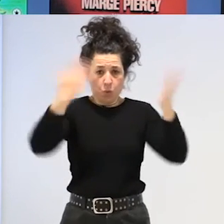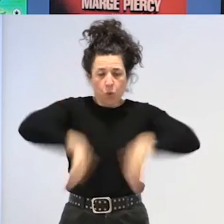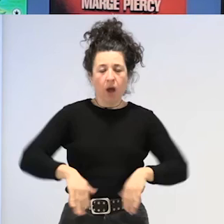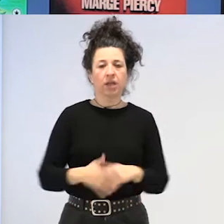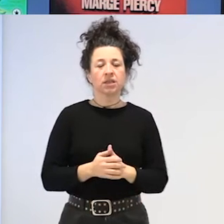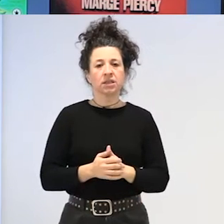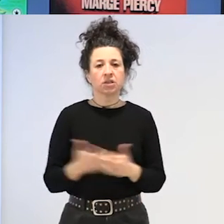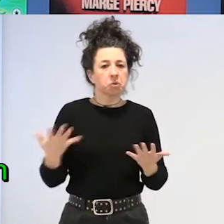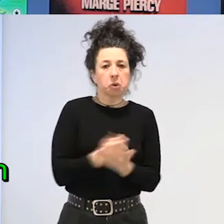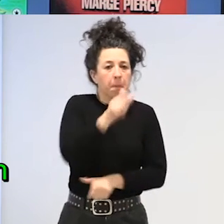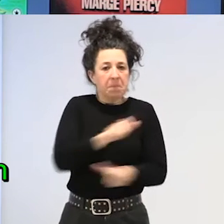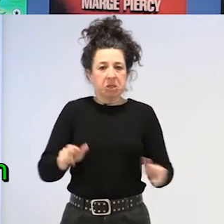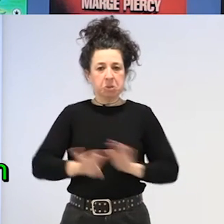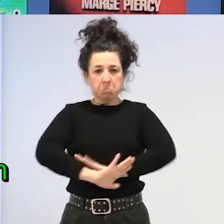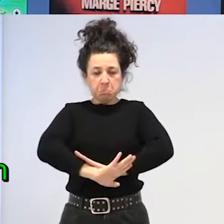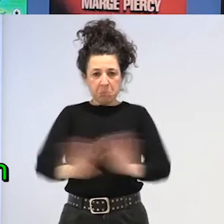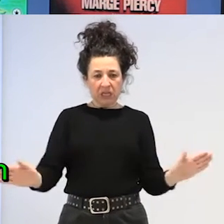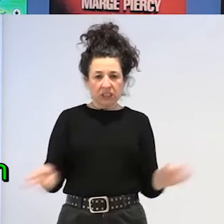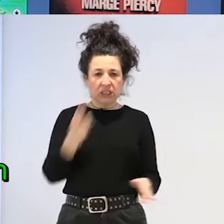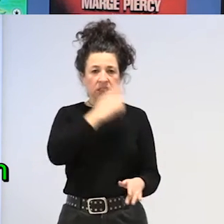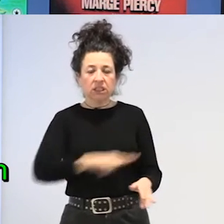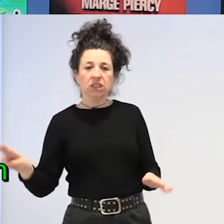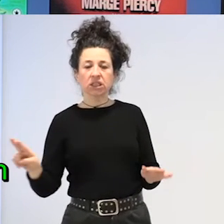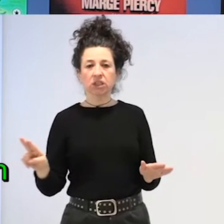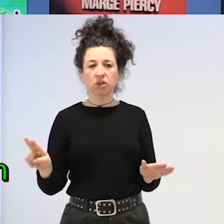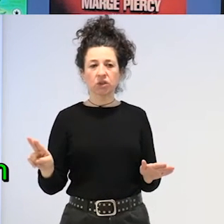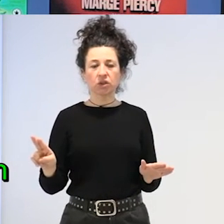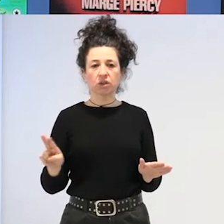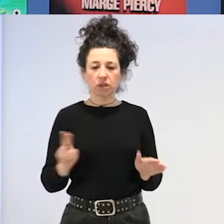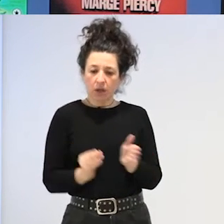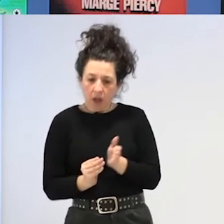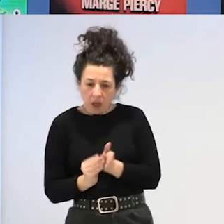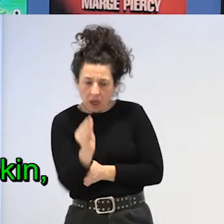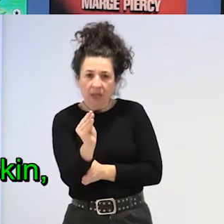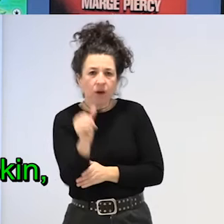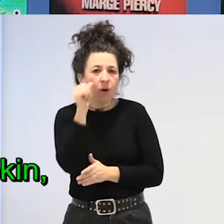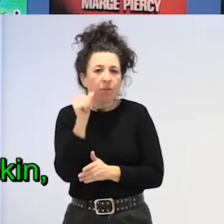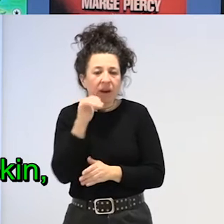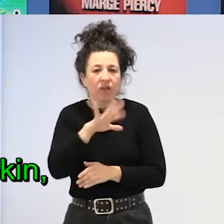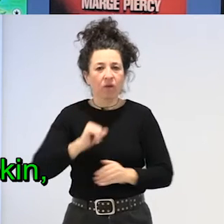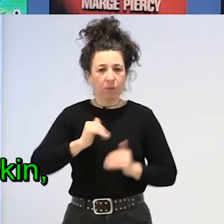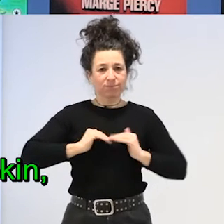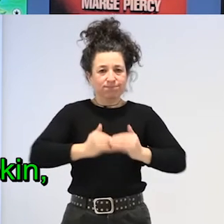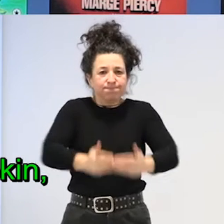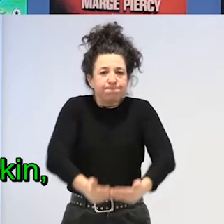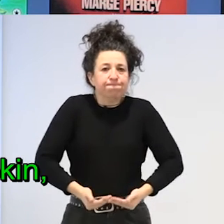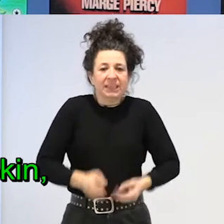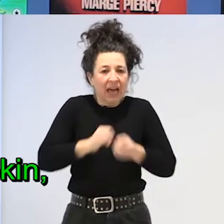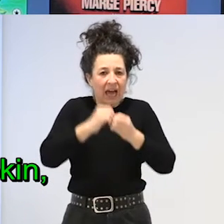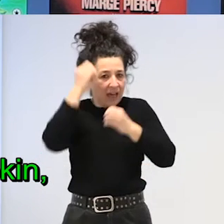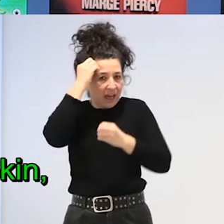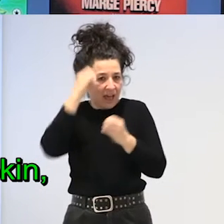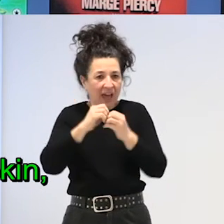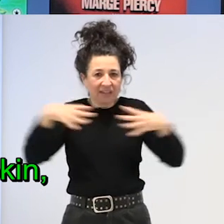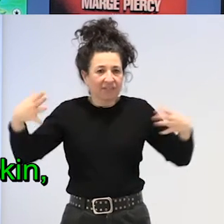danak pertsonak dira, aurrak umetoki artifizialetan garatzen dira, herri guztiak existitzen ditu